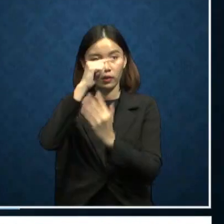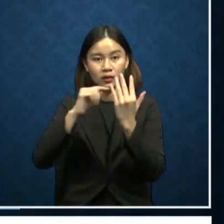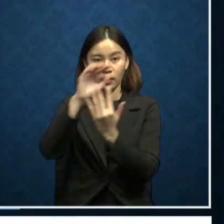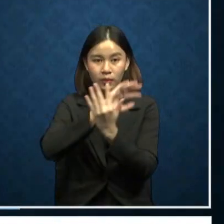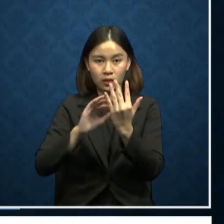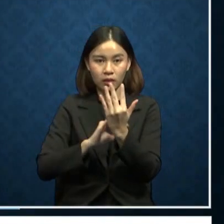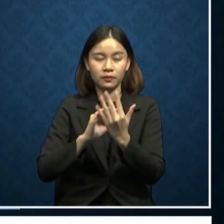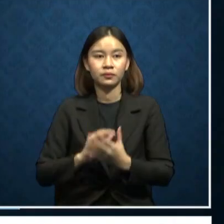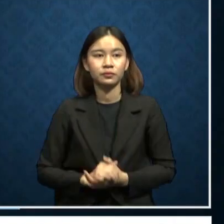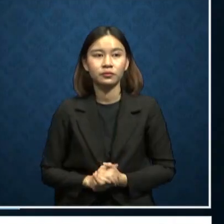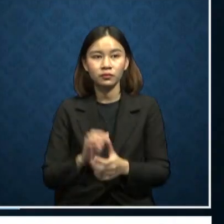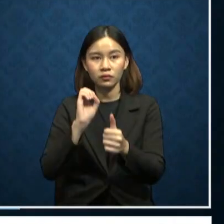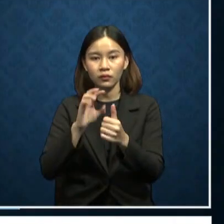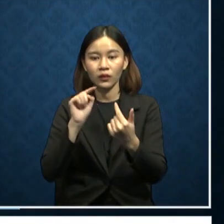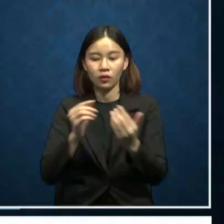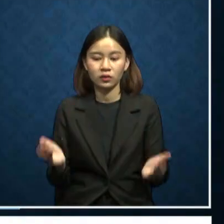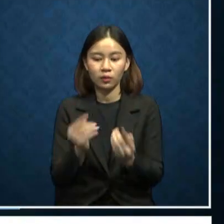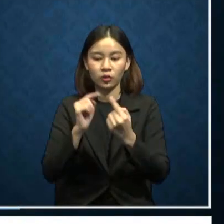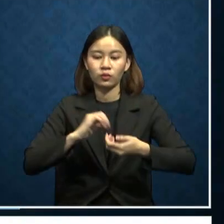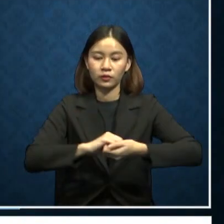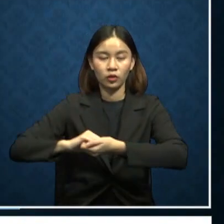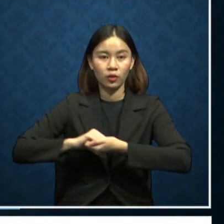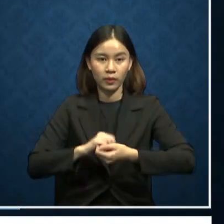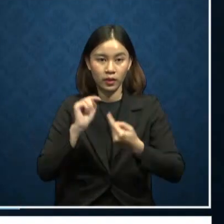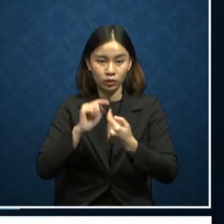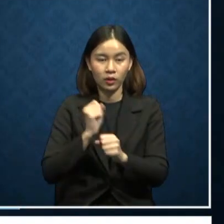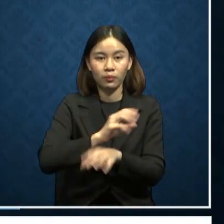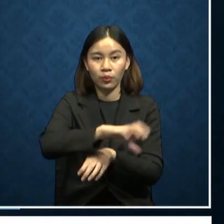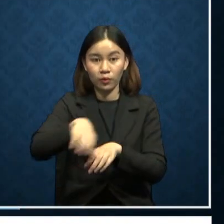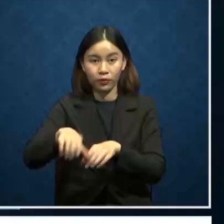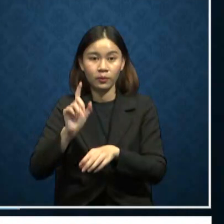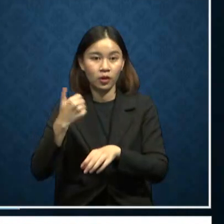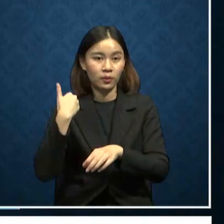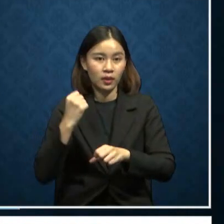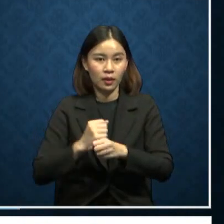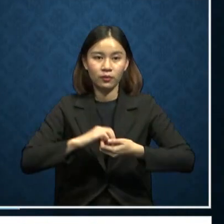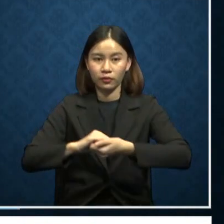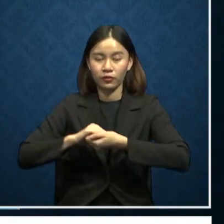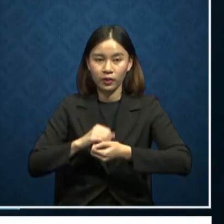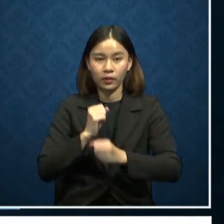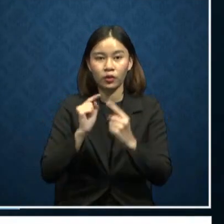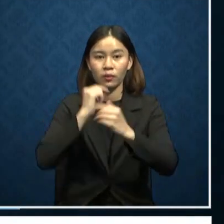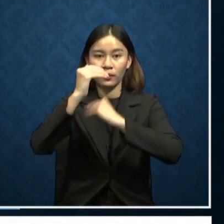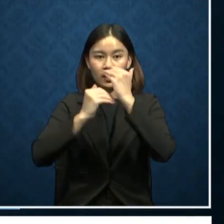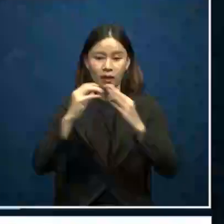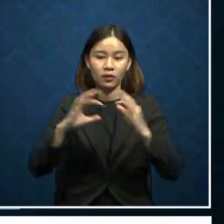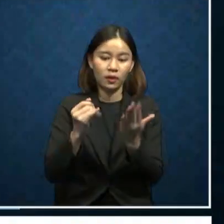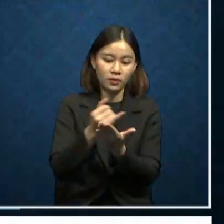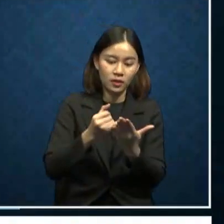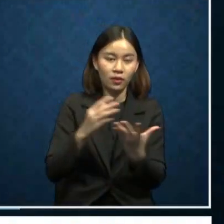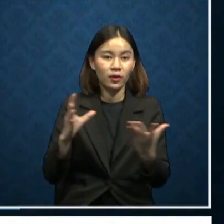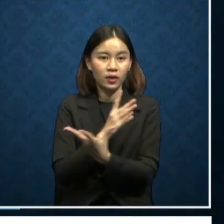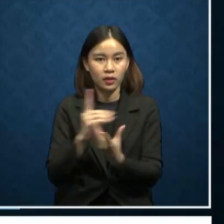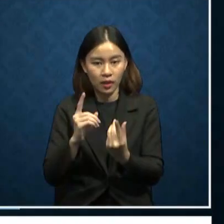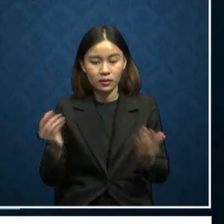ค่ะข้อเสนอกการขับเคลื่อนเชิงบูรณาการในระดับด่วยงานนะคะควรบูรณาการการทำงานเพื่อพัฒนาด้านศิลปะวัฒธรรม